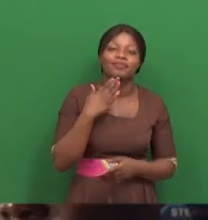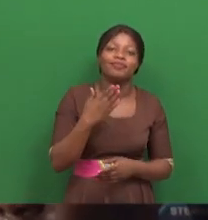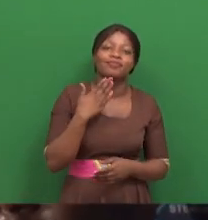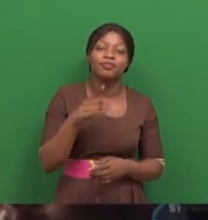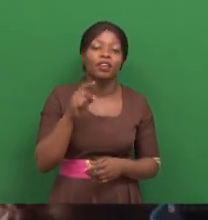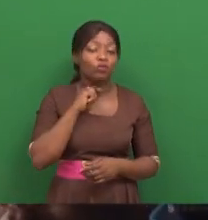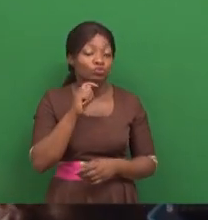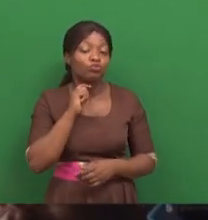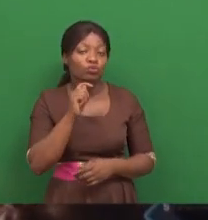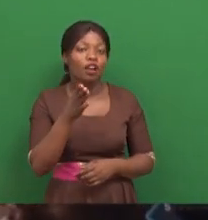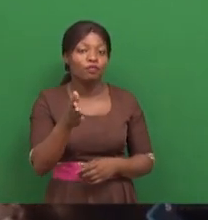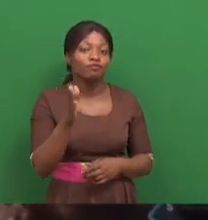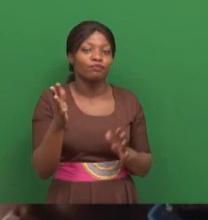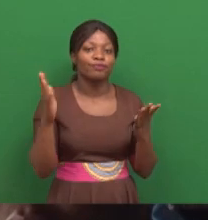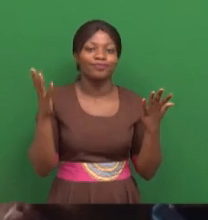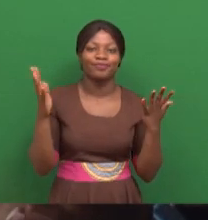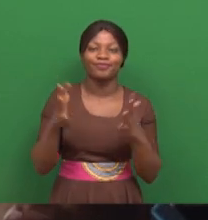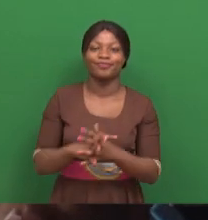akanaka ari kutaurwa ichokwadi